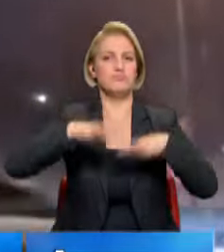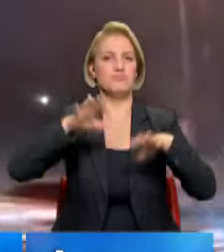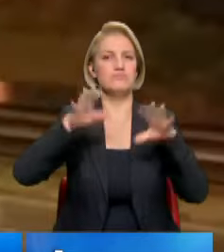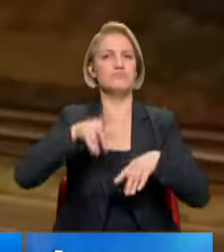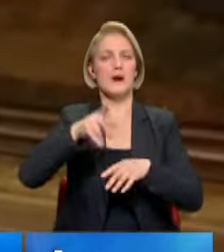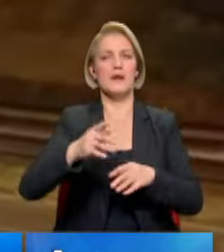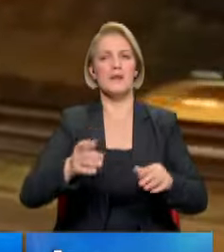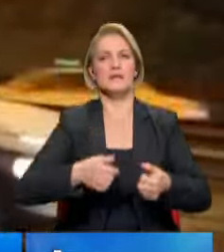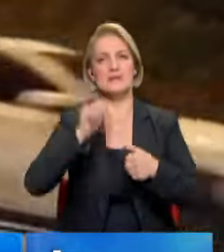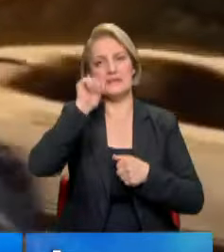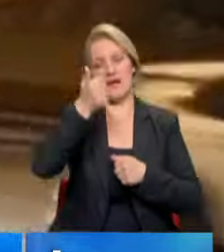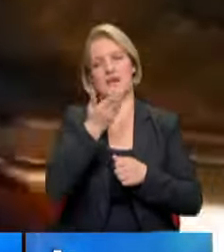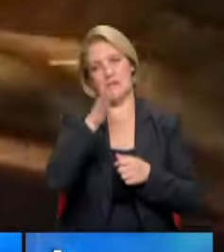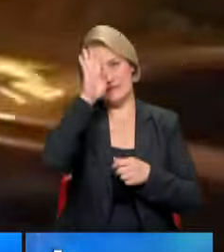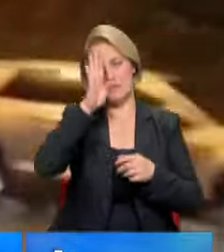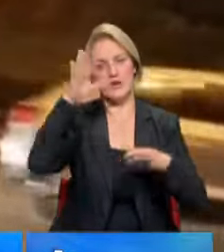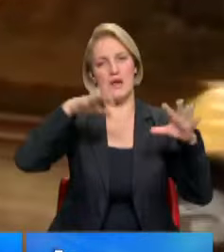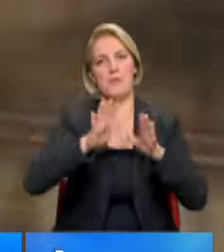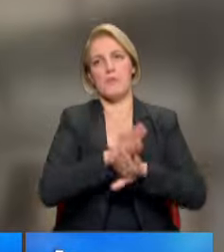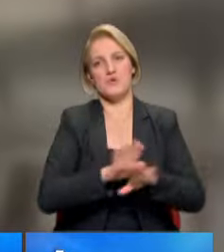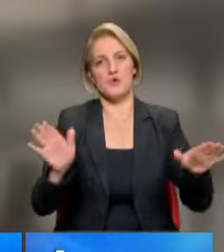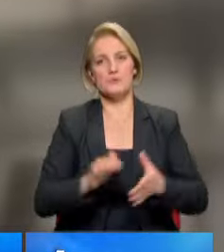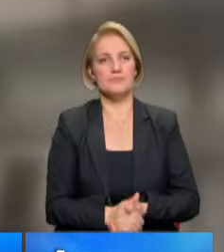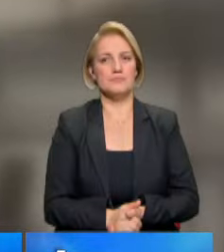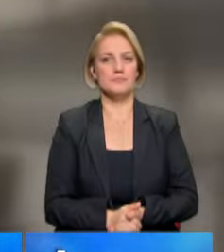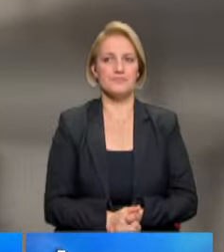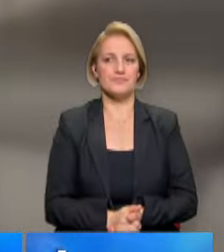sistem megakenti yarın terk ediyor.